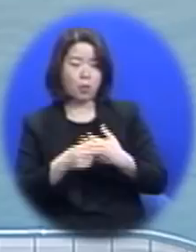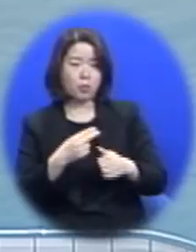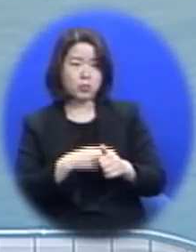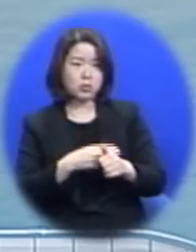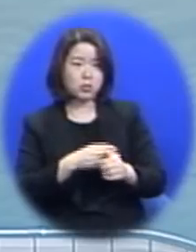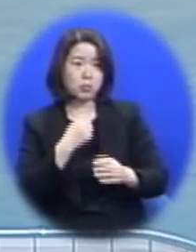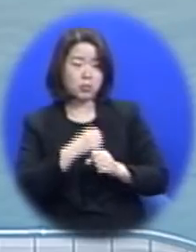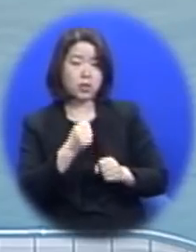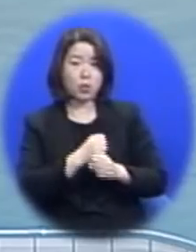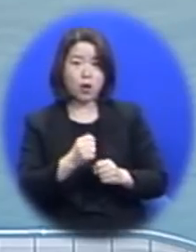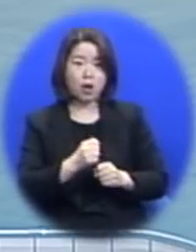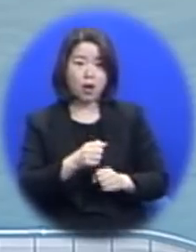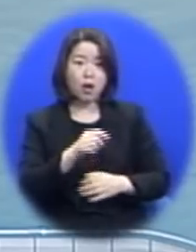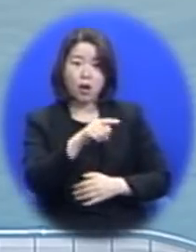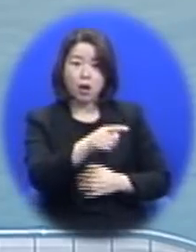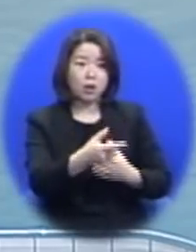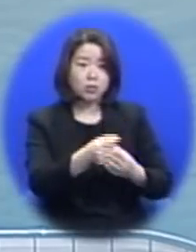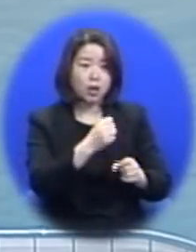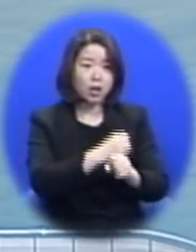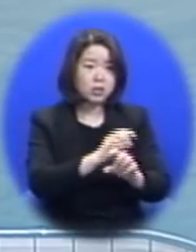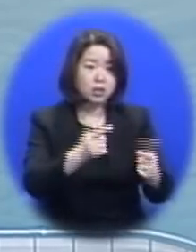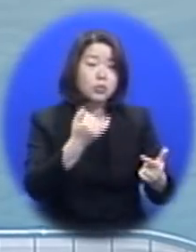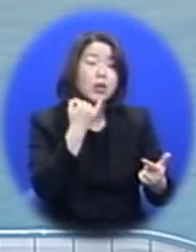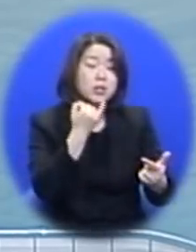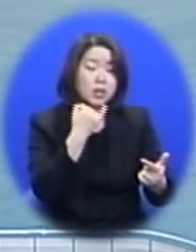당황했어요. 아니, 그렇게 안 해도 된다고.